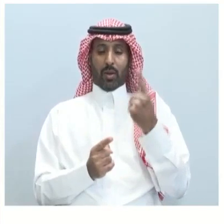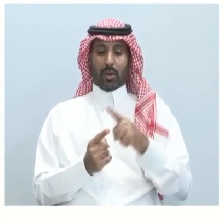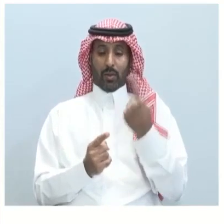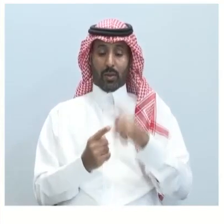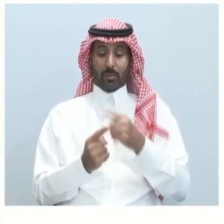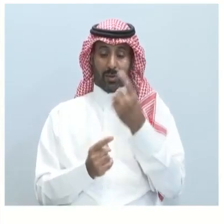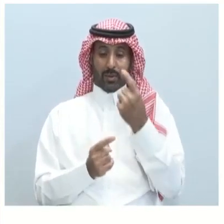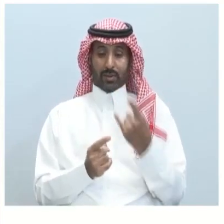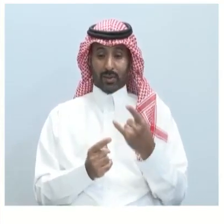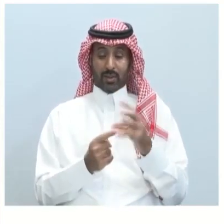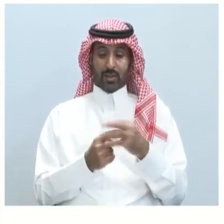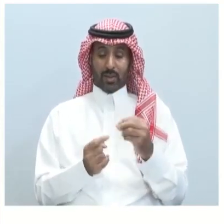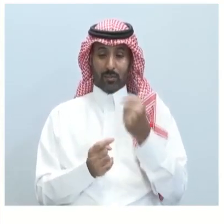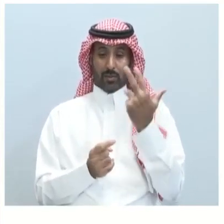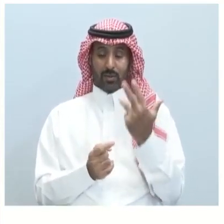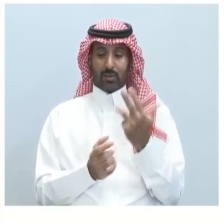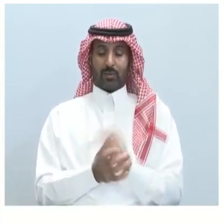عشره والسالب تسعه